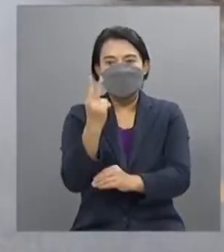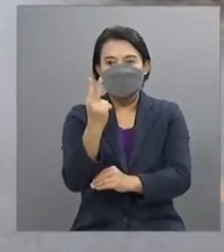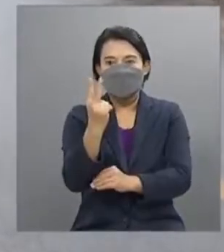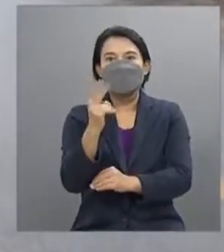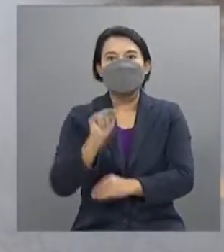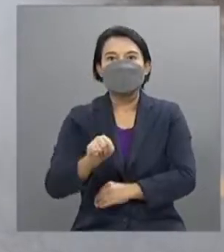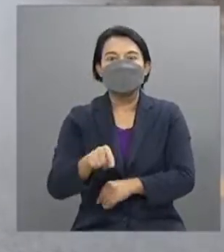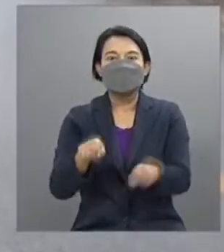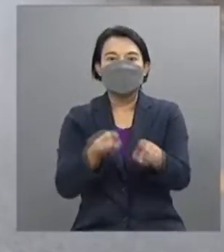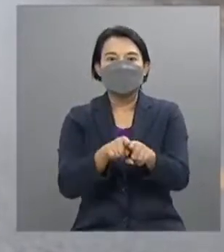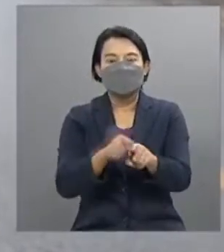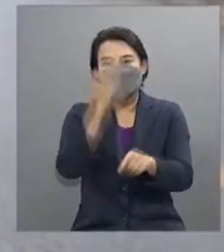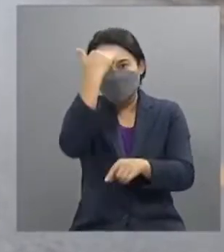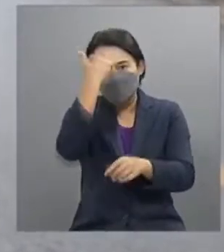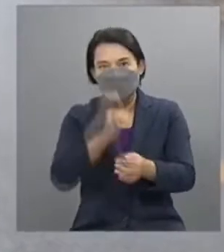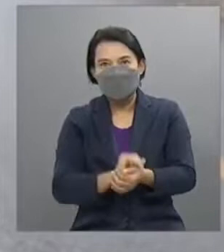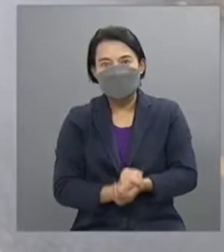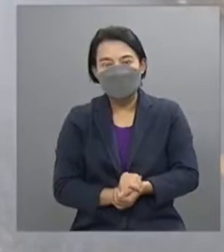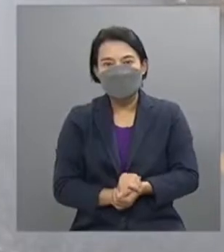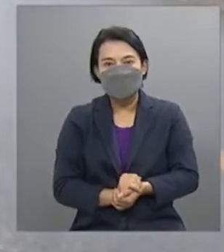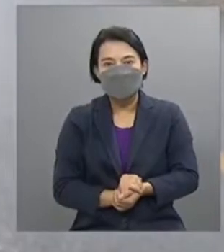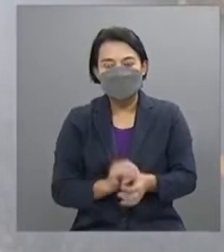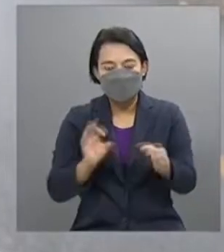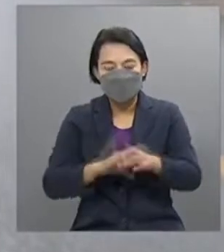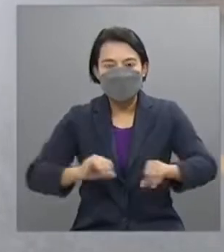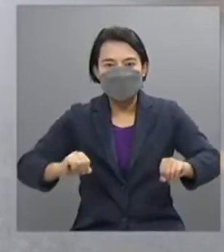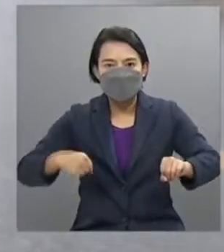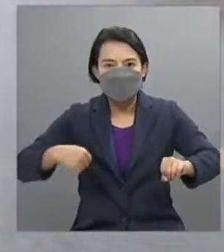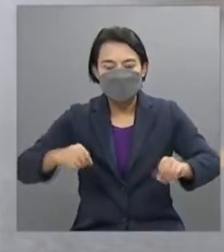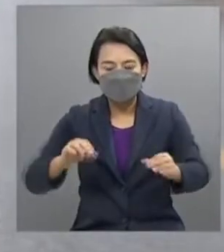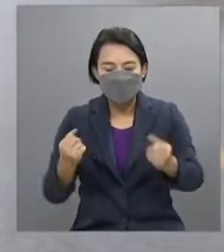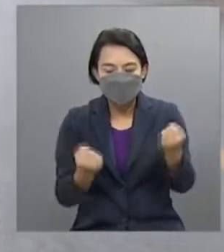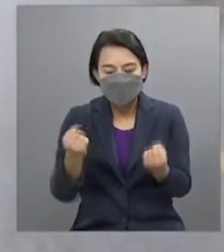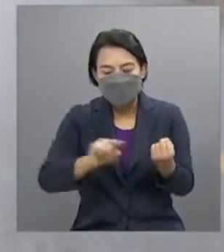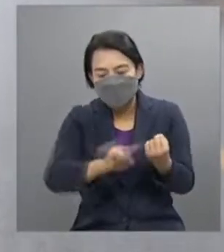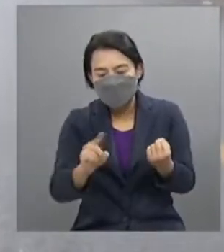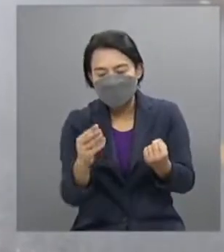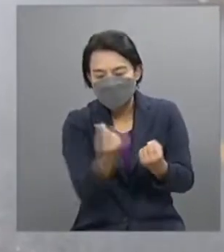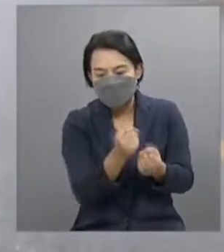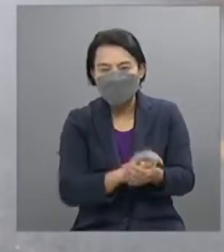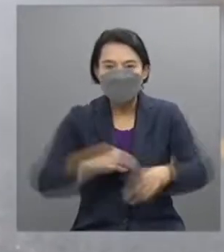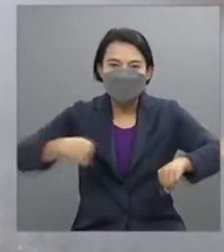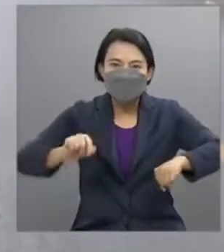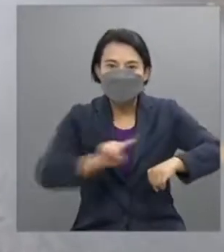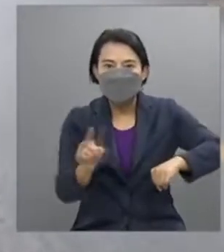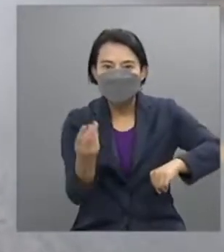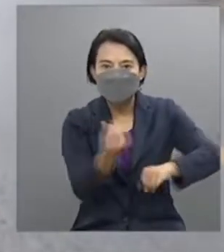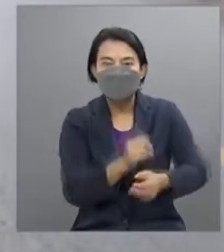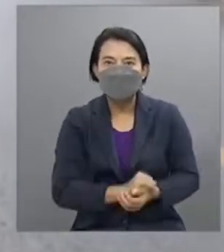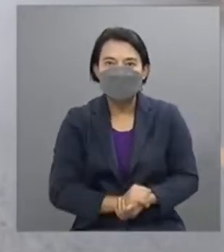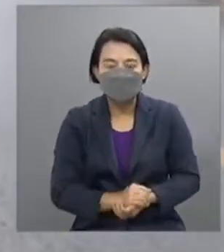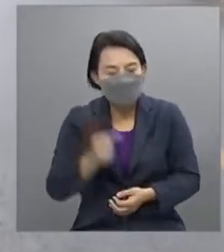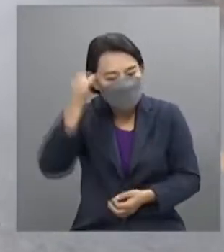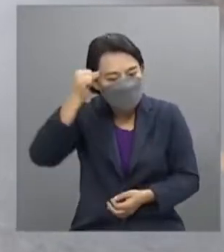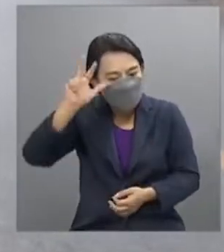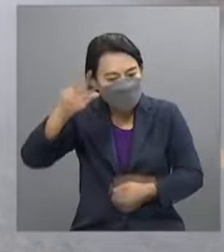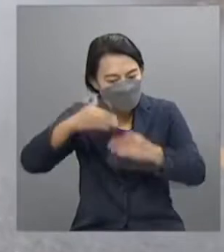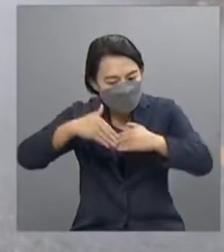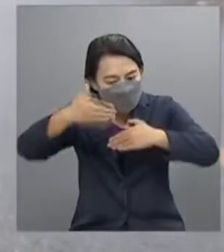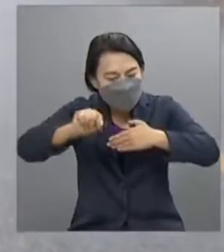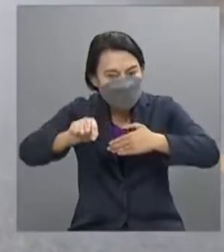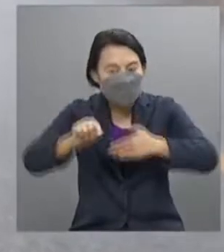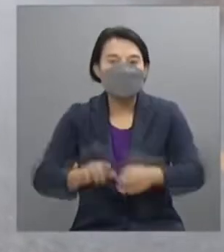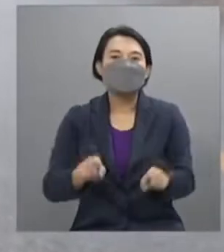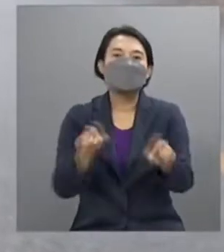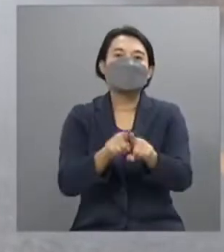ตุก็น่าจะมาจากรถใช้ความเร็วสูงนะครับแล้วก็จากนั้นต่อมาประมาณ3วันก็เกิดอุบัติเหตุนะครับรถมอเตอร์ไซค์ชนกับรถ